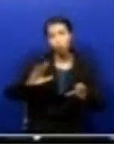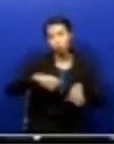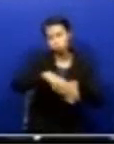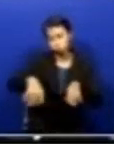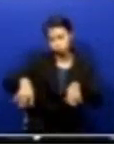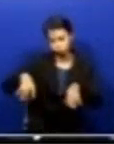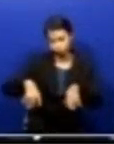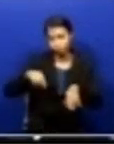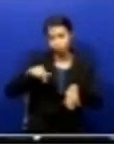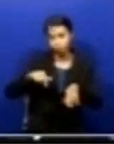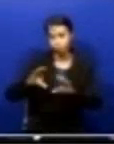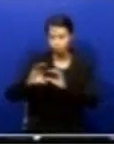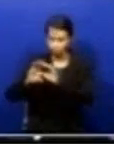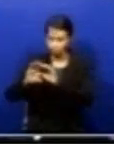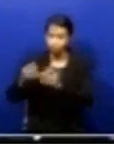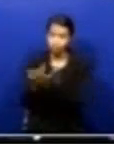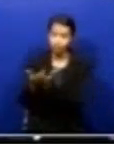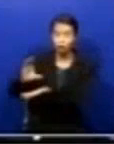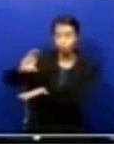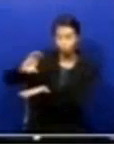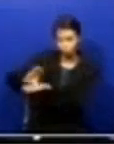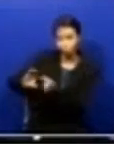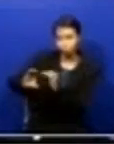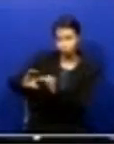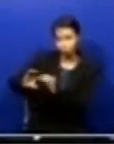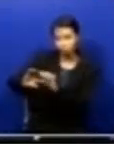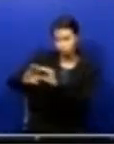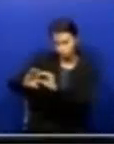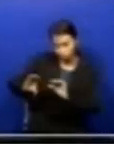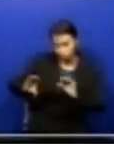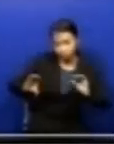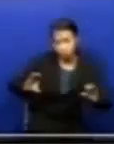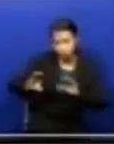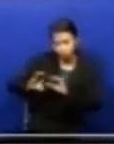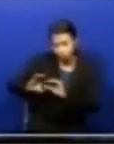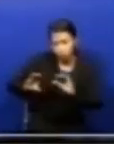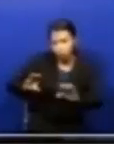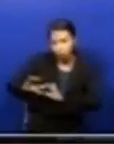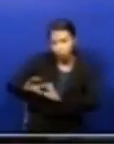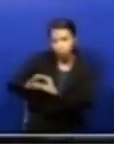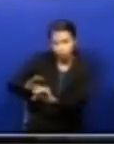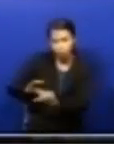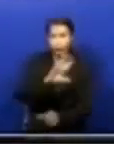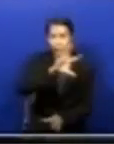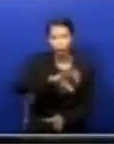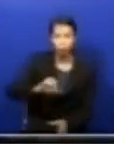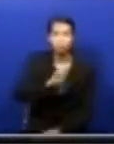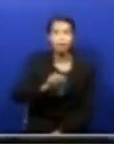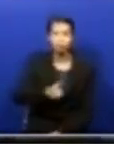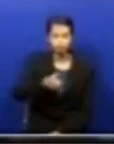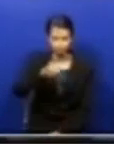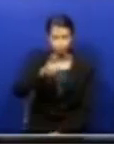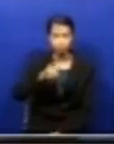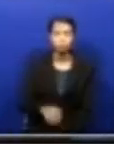1ไปใช้สำหรับหน่วยรับงบประมาณอื่นได้สาระมันอยู่ตรงนี้ครับ